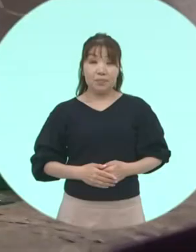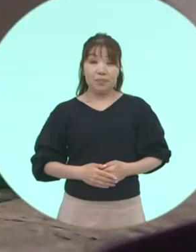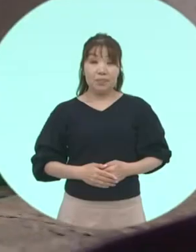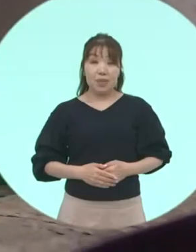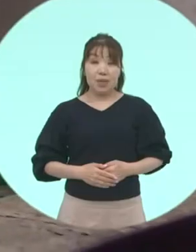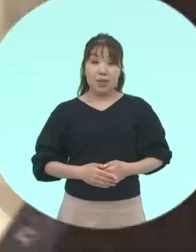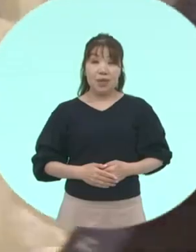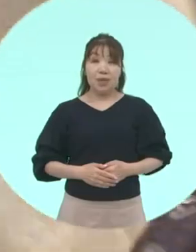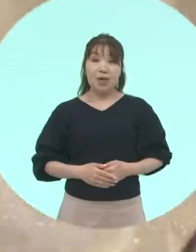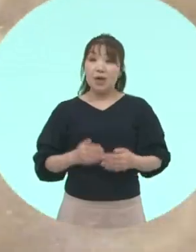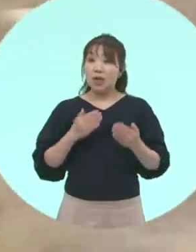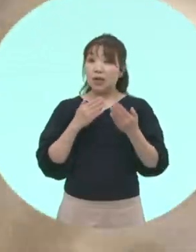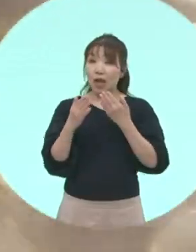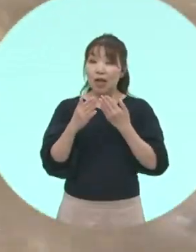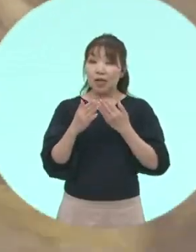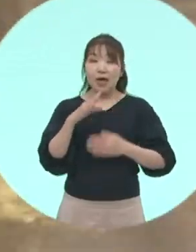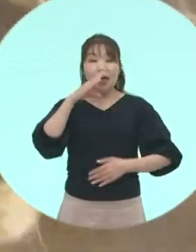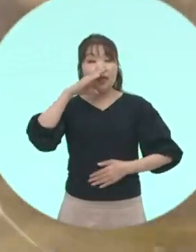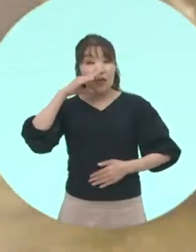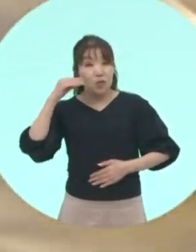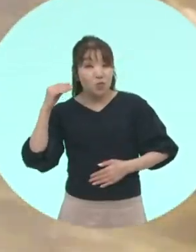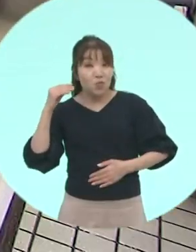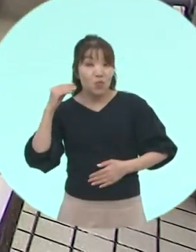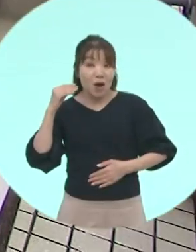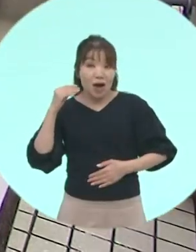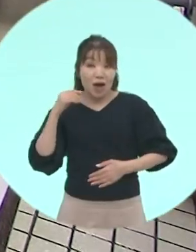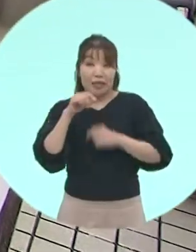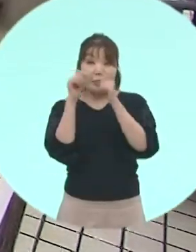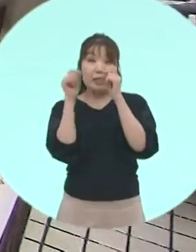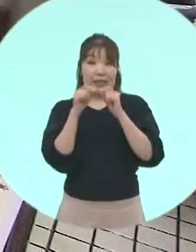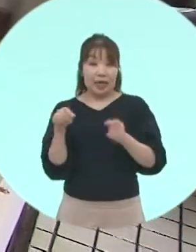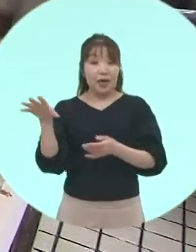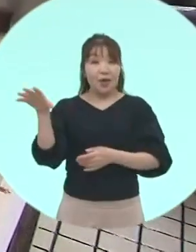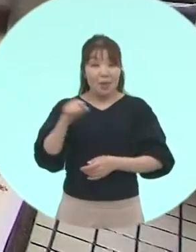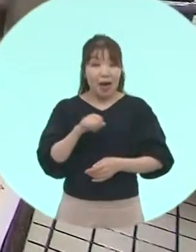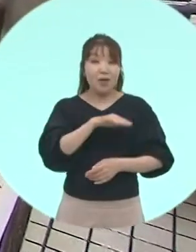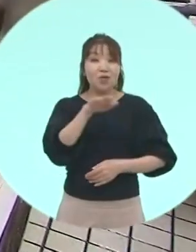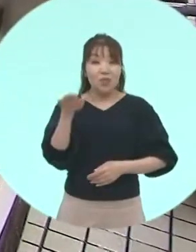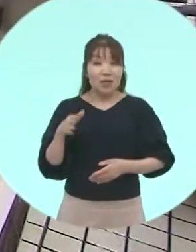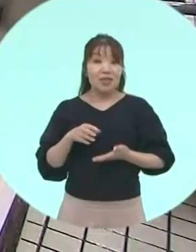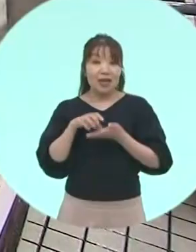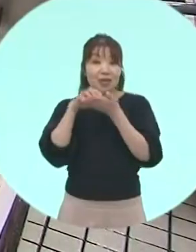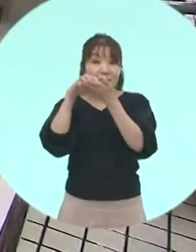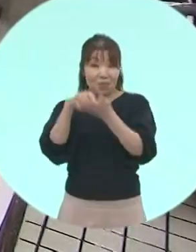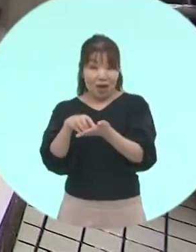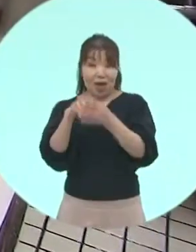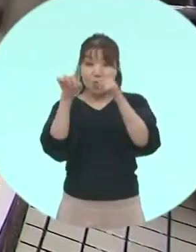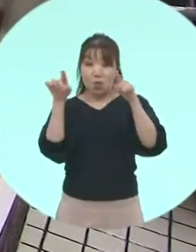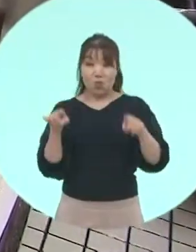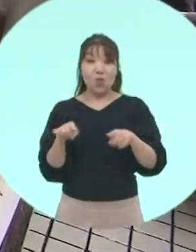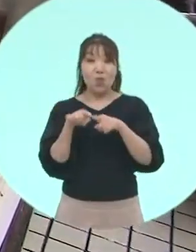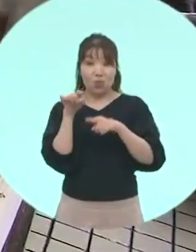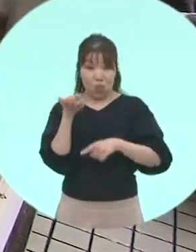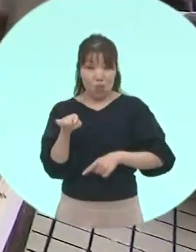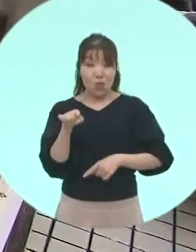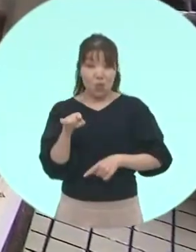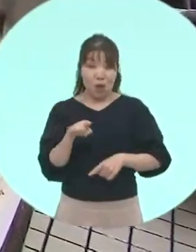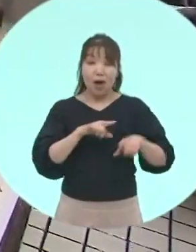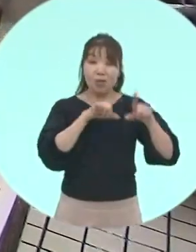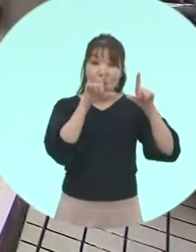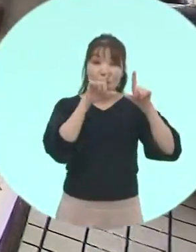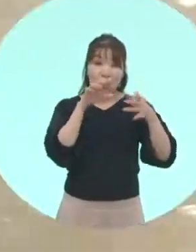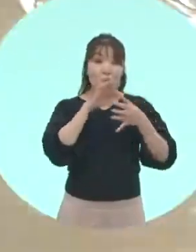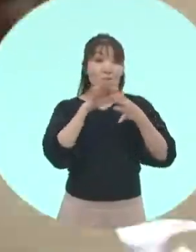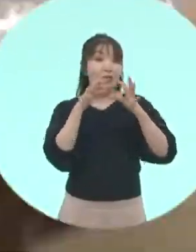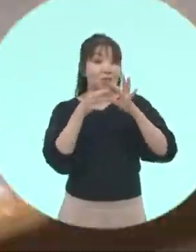また大会で優秀な成績を収められた方々に授与される表彰状は、東京オリン